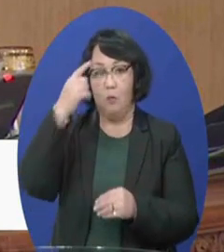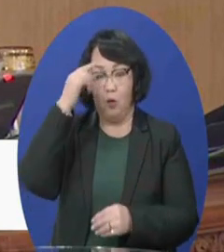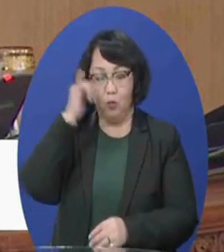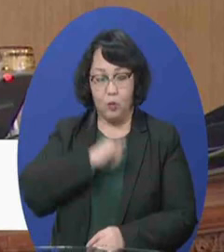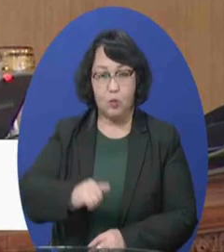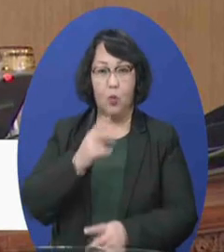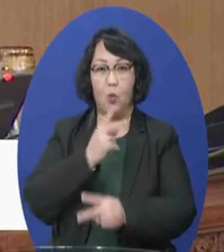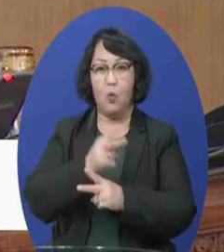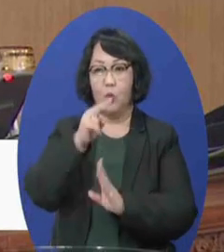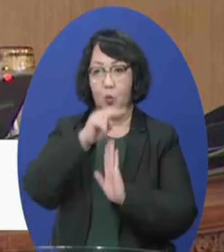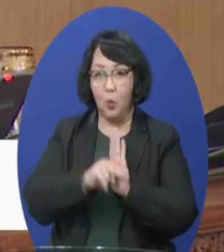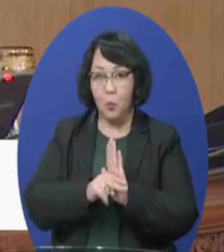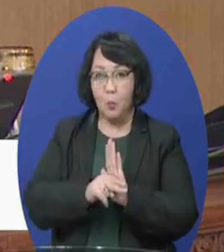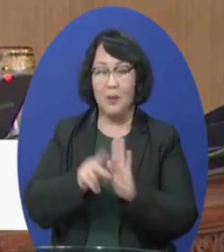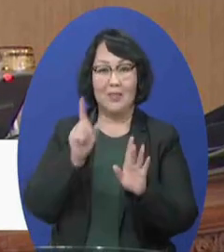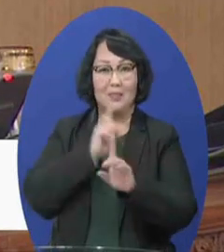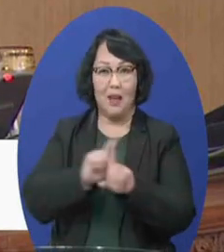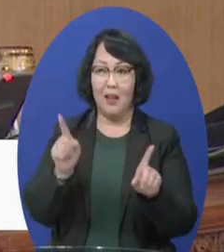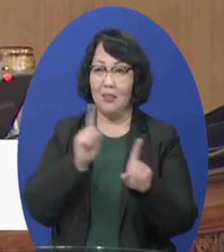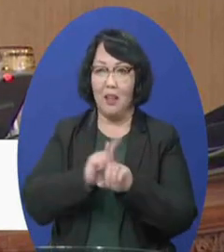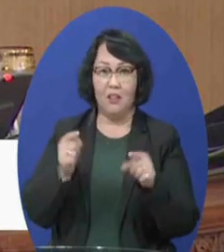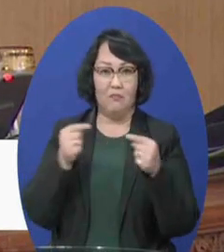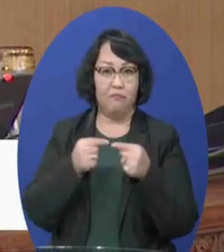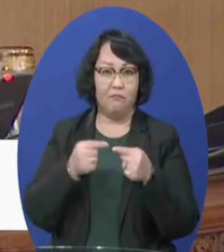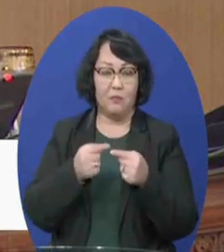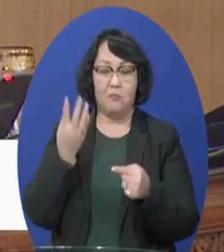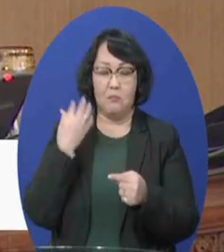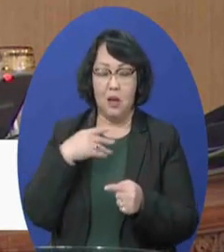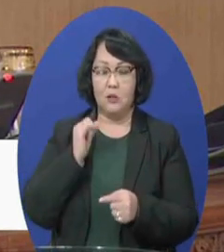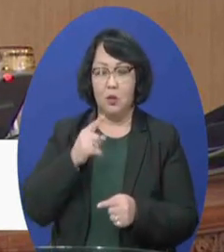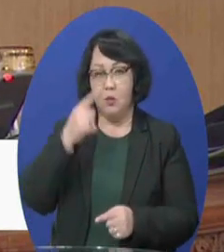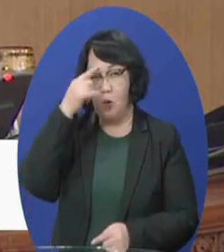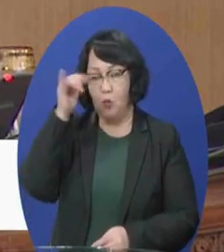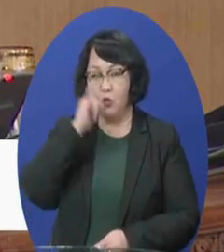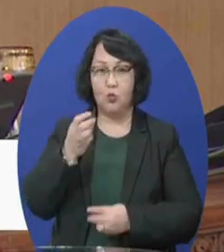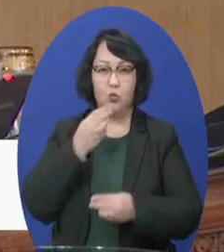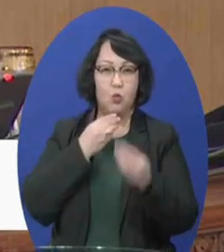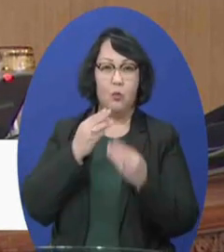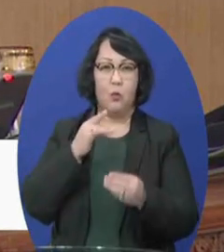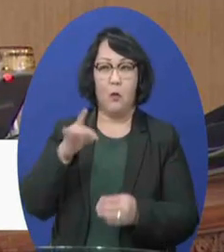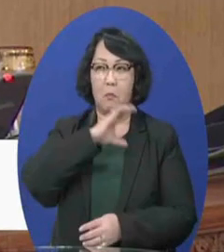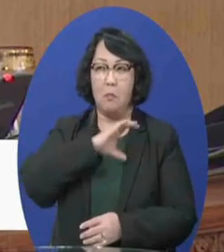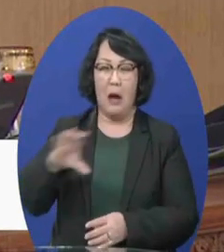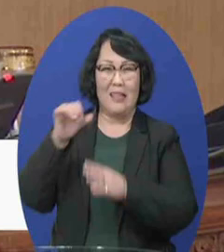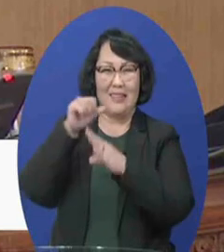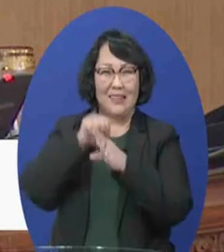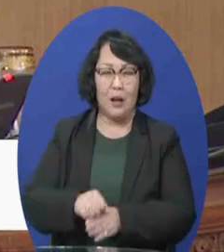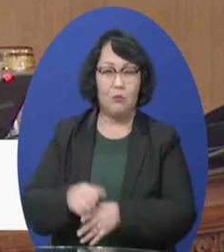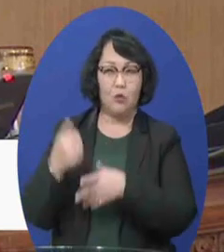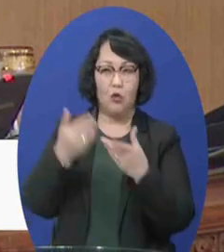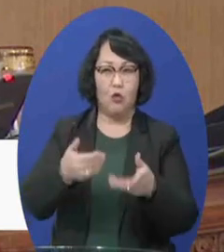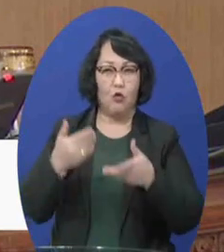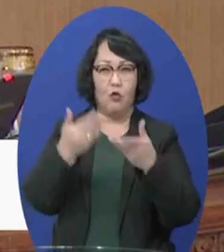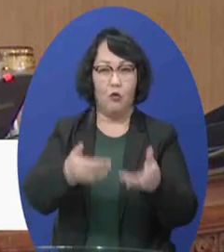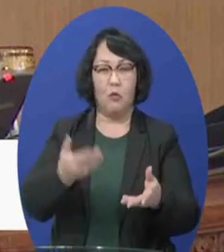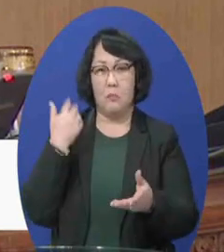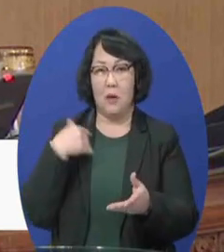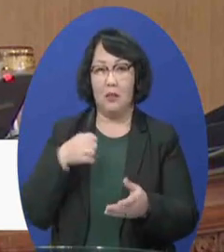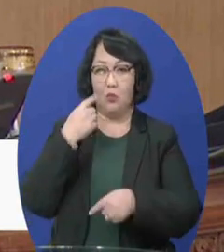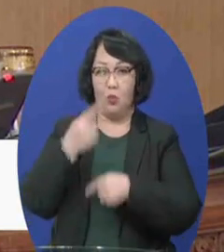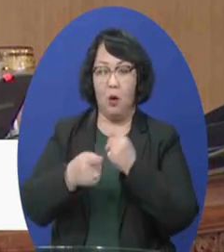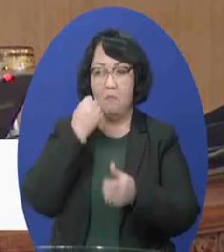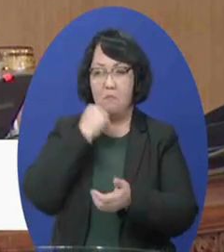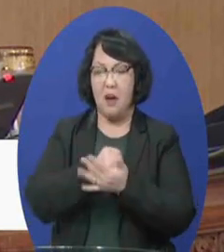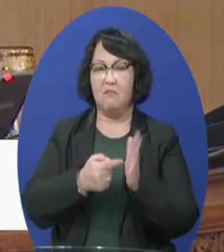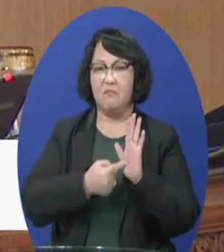яаж зөрчигдчихсэн талаар, Монголын шүүх прокурорын байгууллагад яаж даралт шахалт учруулдаг байсан талаар нотлох